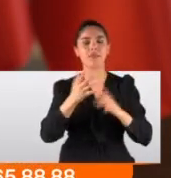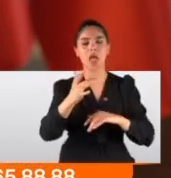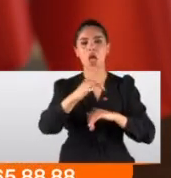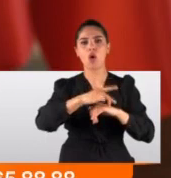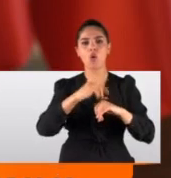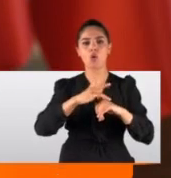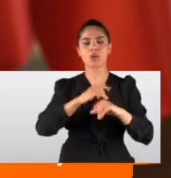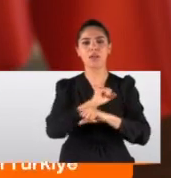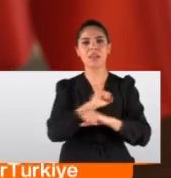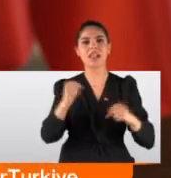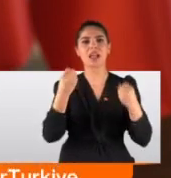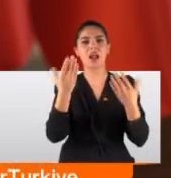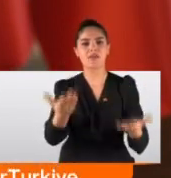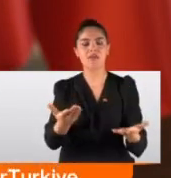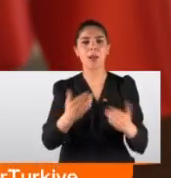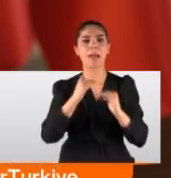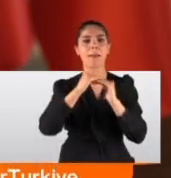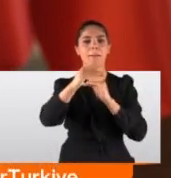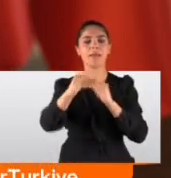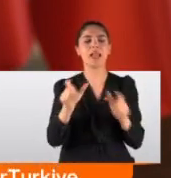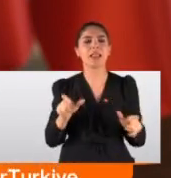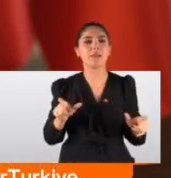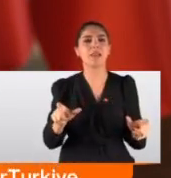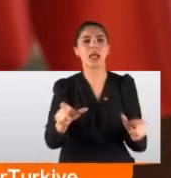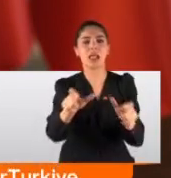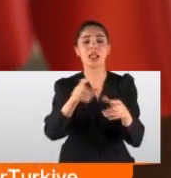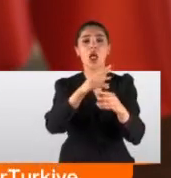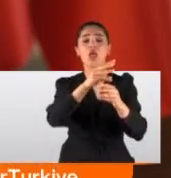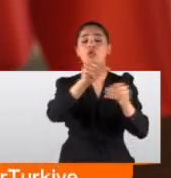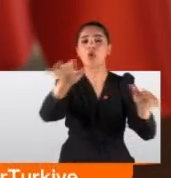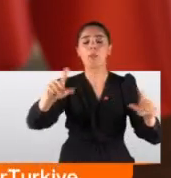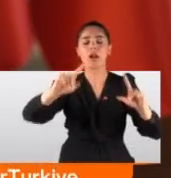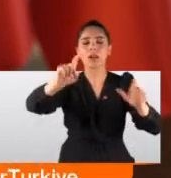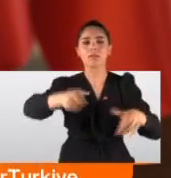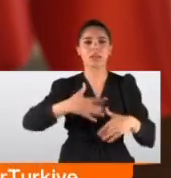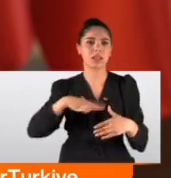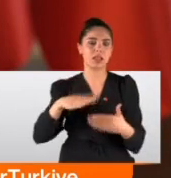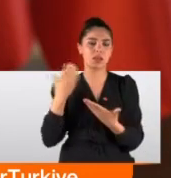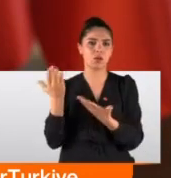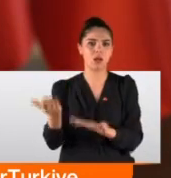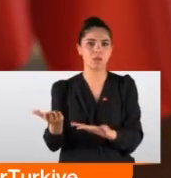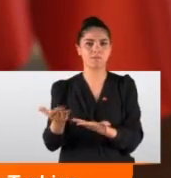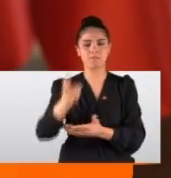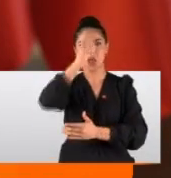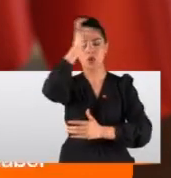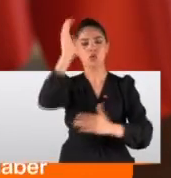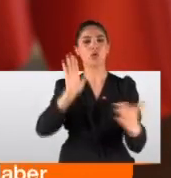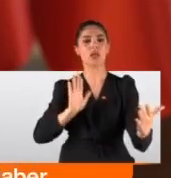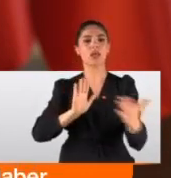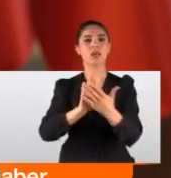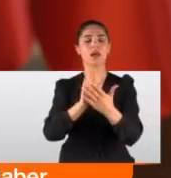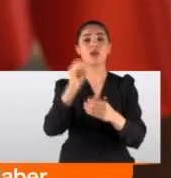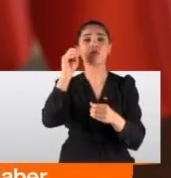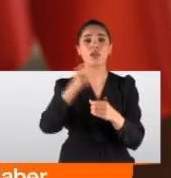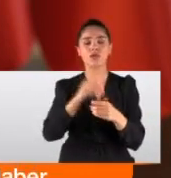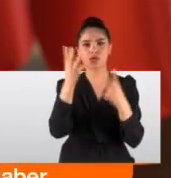ülkemize diz çöktürmek, milletimizi esir etmek, topraklarımızı yağmalamaktır. Türkiye'ye karşı